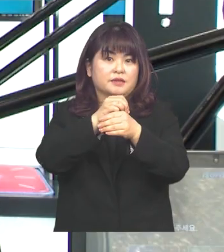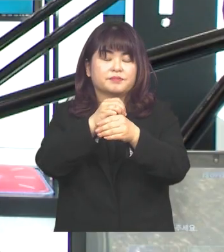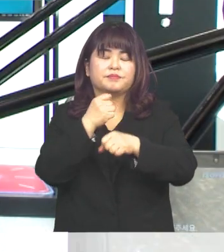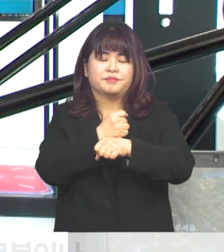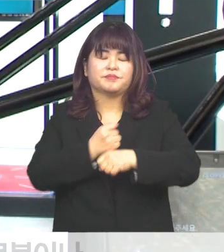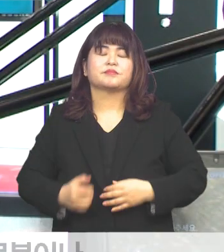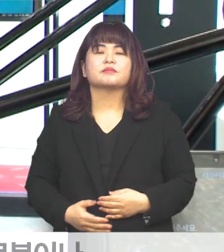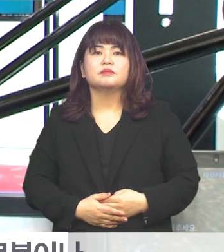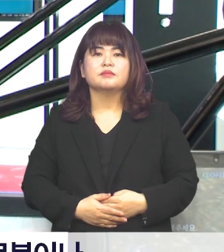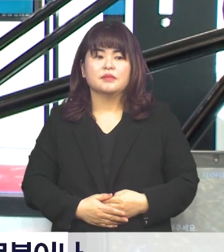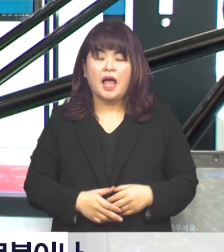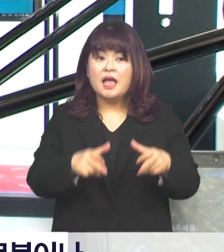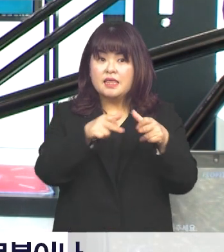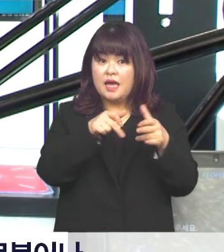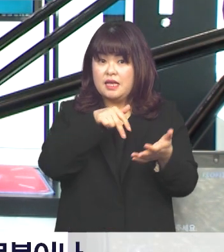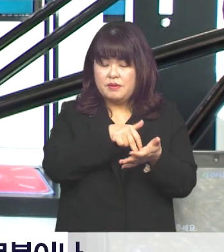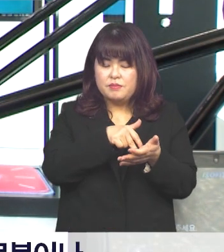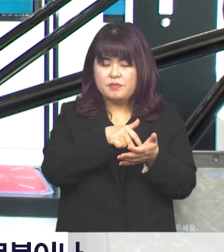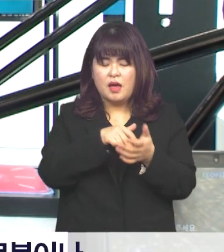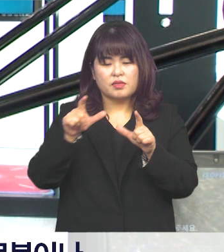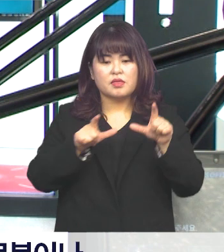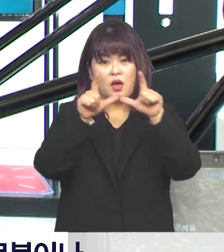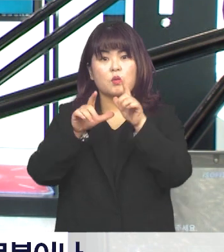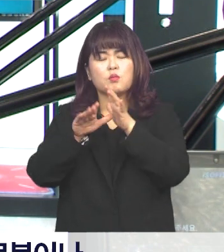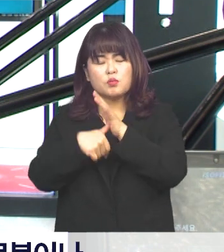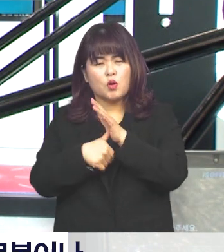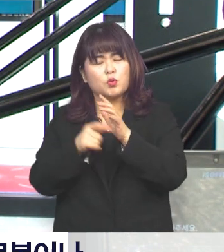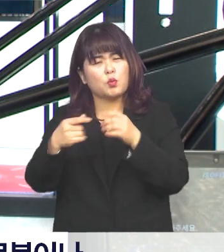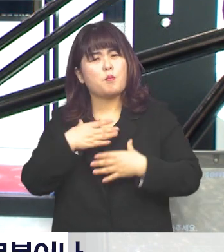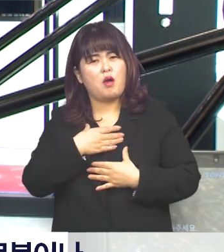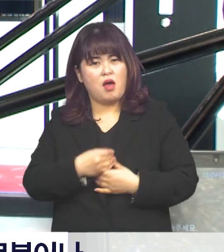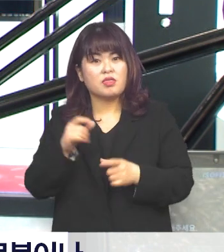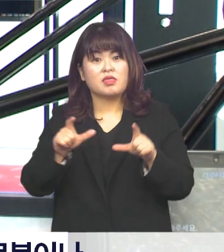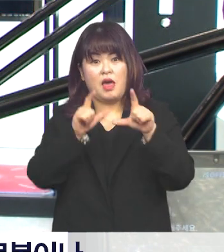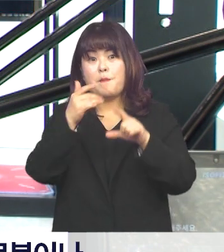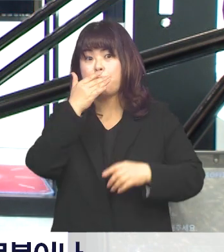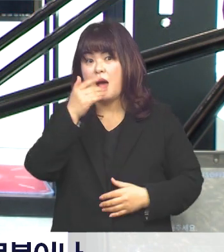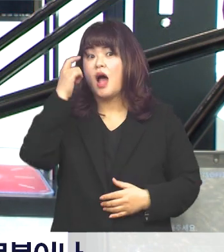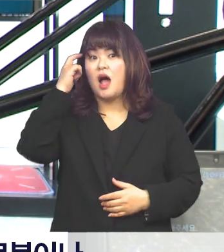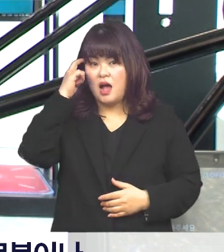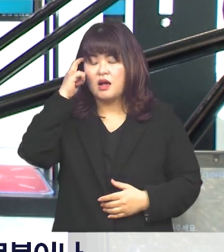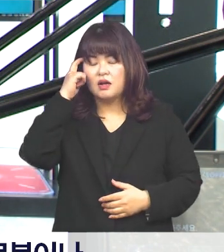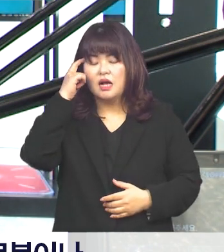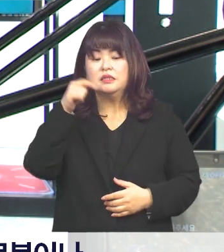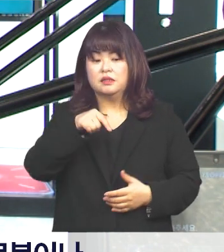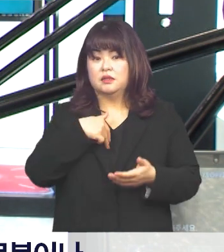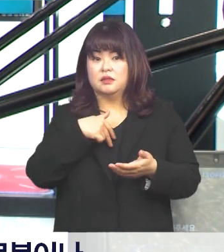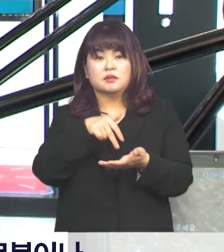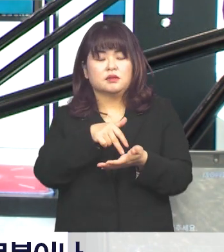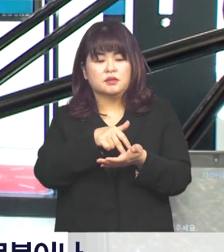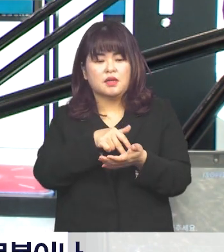장애인들이 삶을 살면서 좀 편안하게 생활하실 수 있도록 저희들이